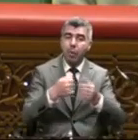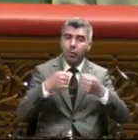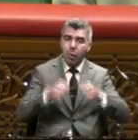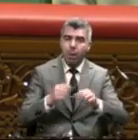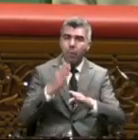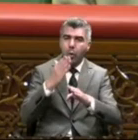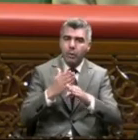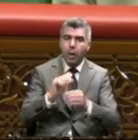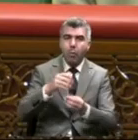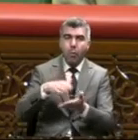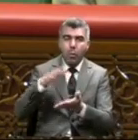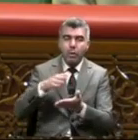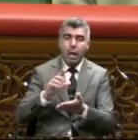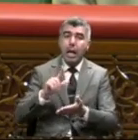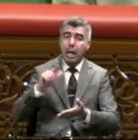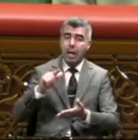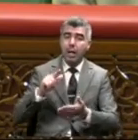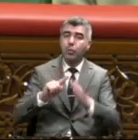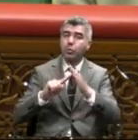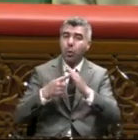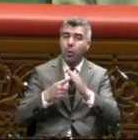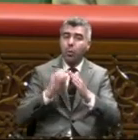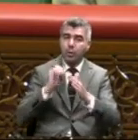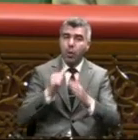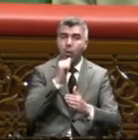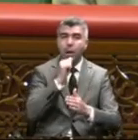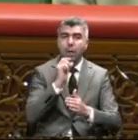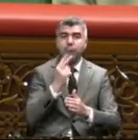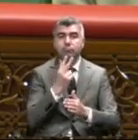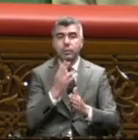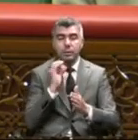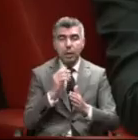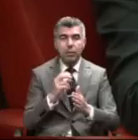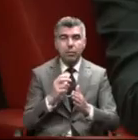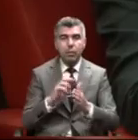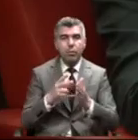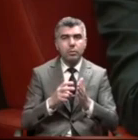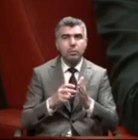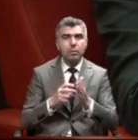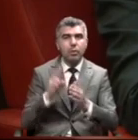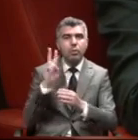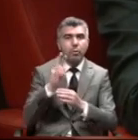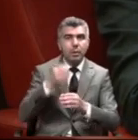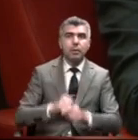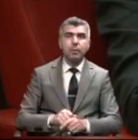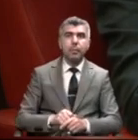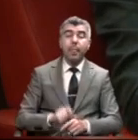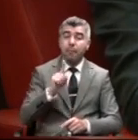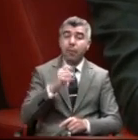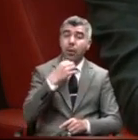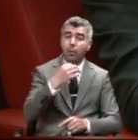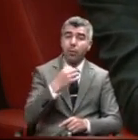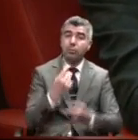والسكر والبطاق ولكن كذلك الكهرباء والماء الصالح للشرب والنقل وغيرها ولكن مع ذلك نريد اثاره